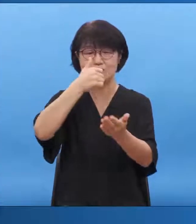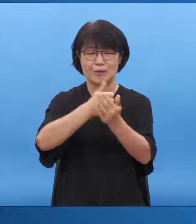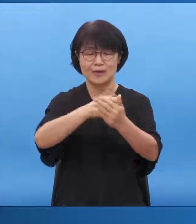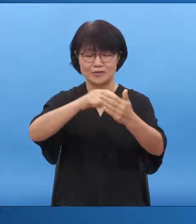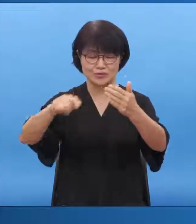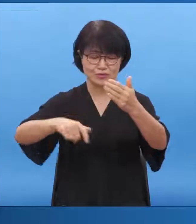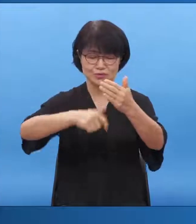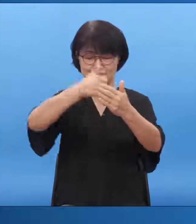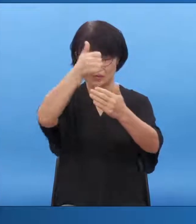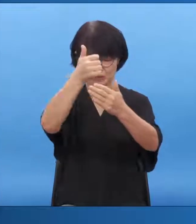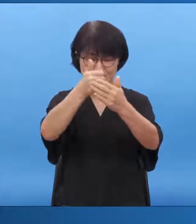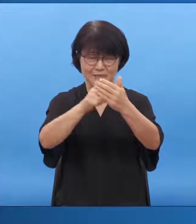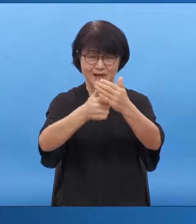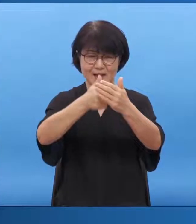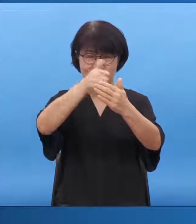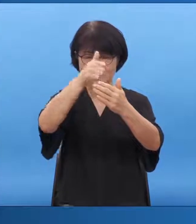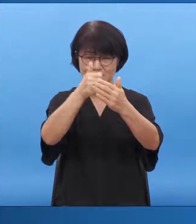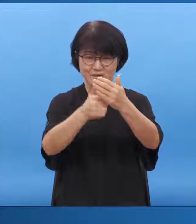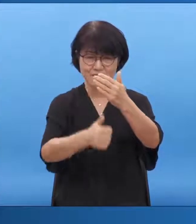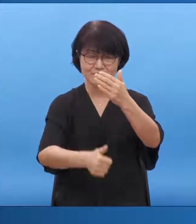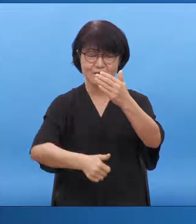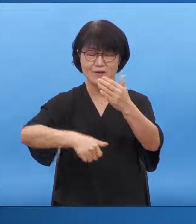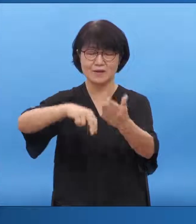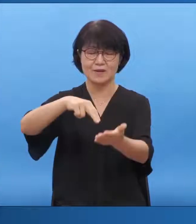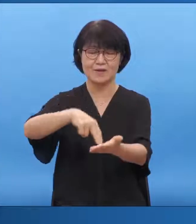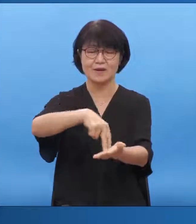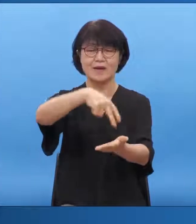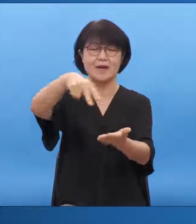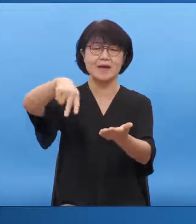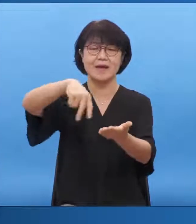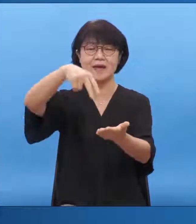죄 중에 빠져서